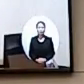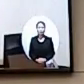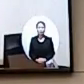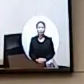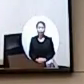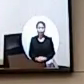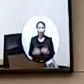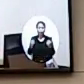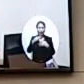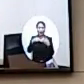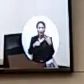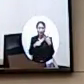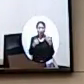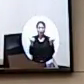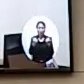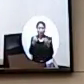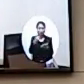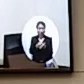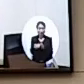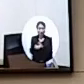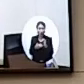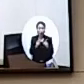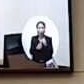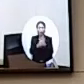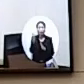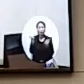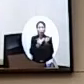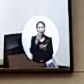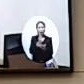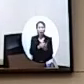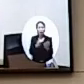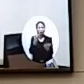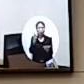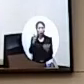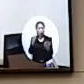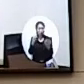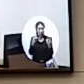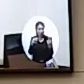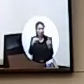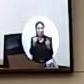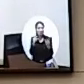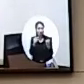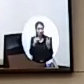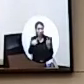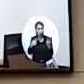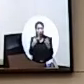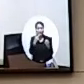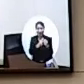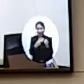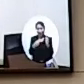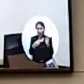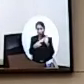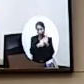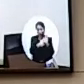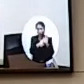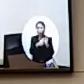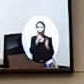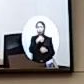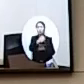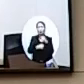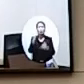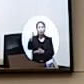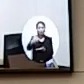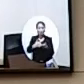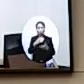네, 의사일정에 앞서 안동시의회 회의규칙 제32조의 2 제2항의 규정에 따라 5분 저희 발언을 신청하신 우창원